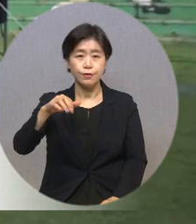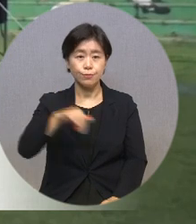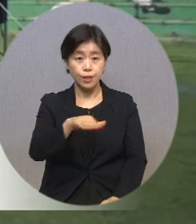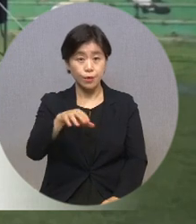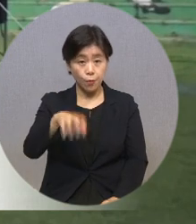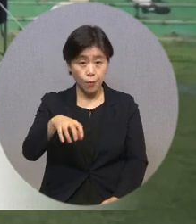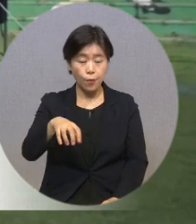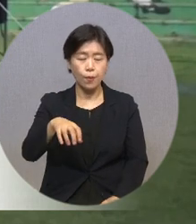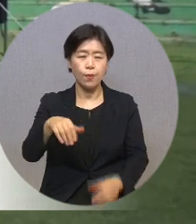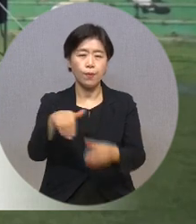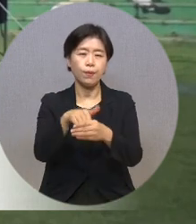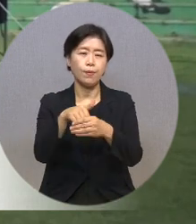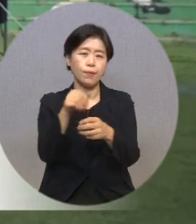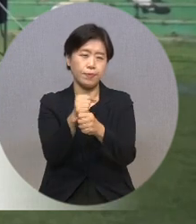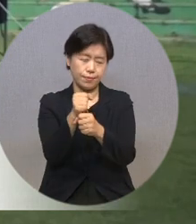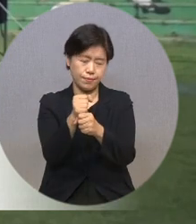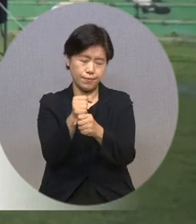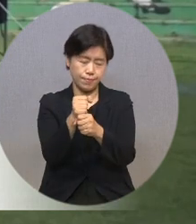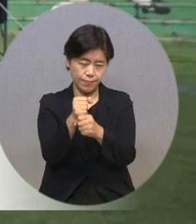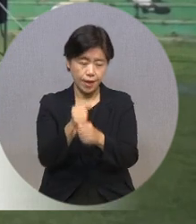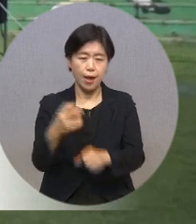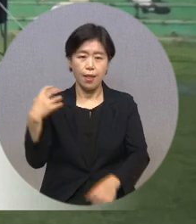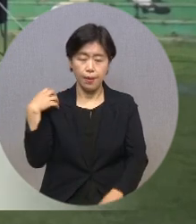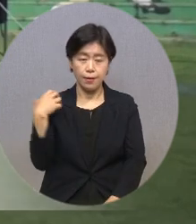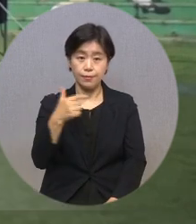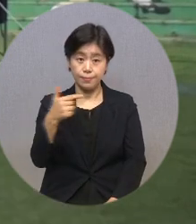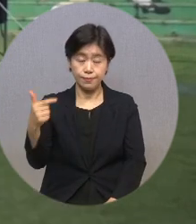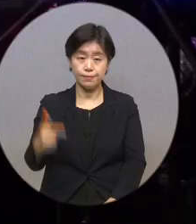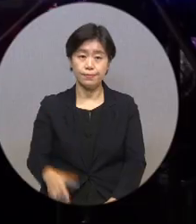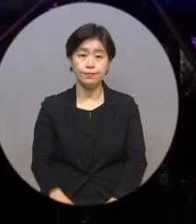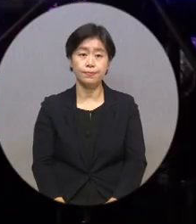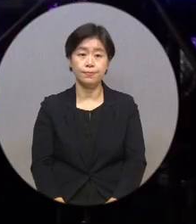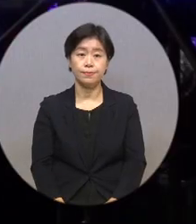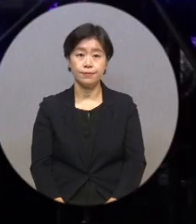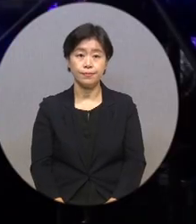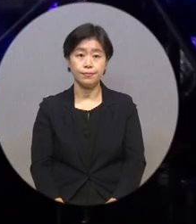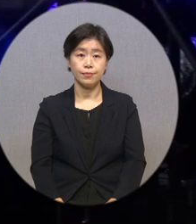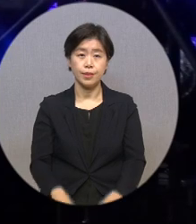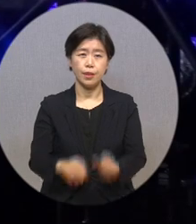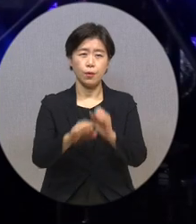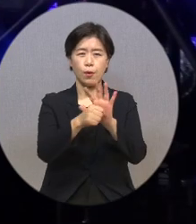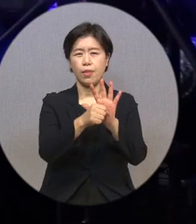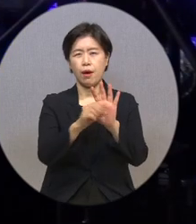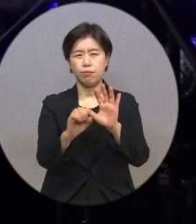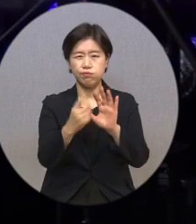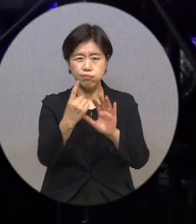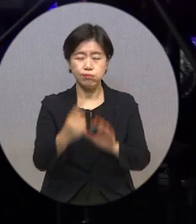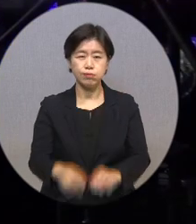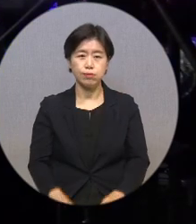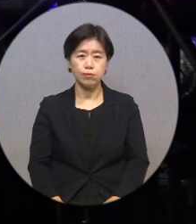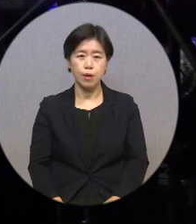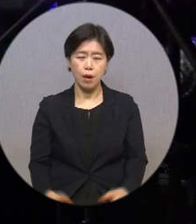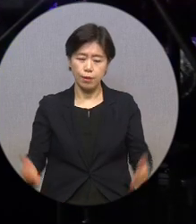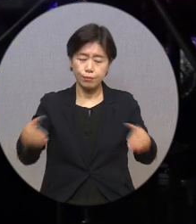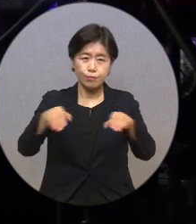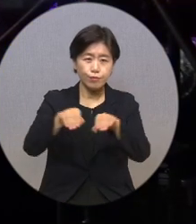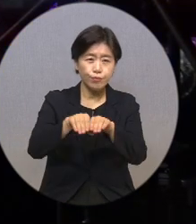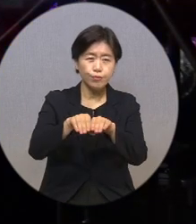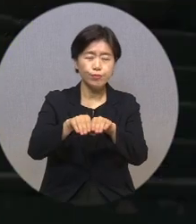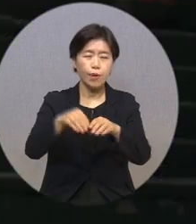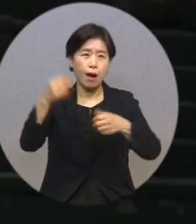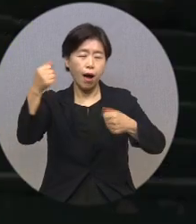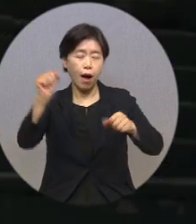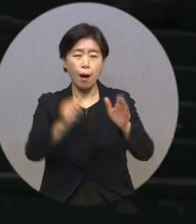만드는데 큰 역할을 하셨다고 생각합니다. 코로나19 여파로 인해 무대에 설 기회가 부족했던